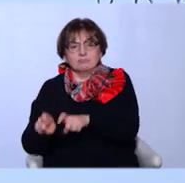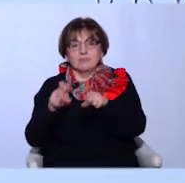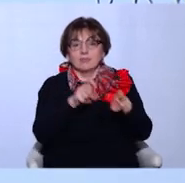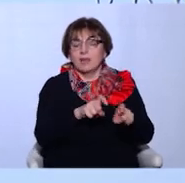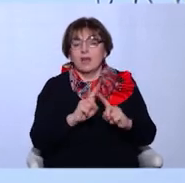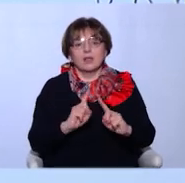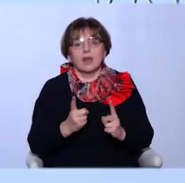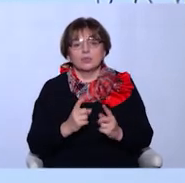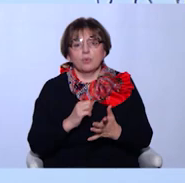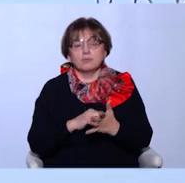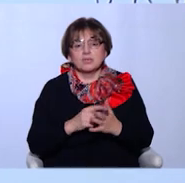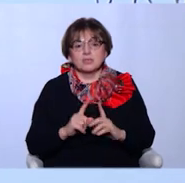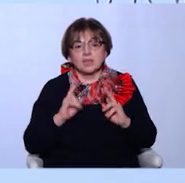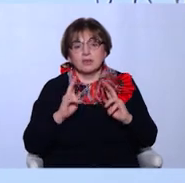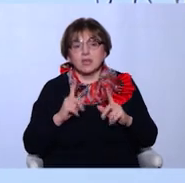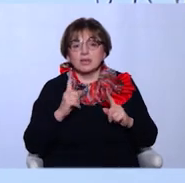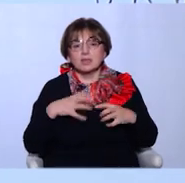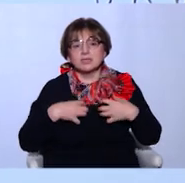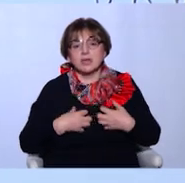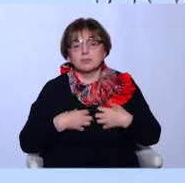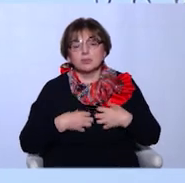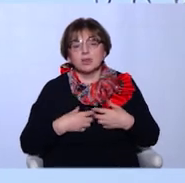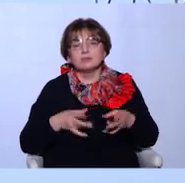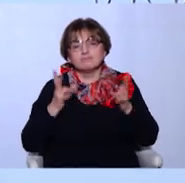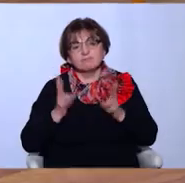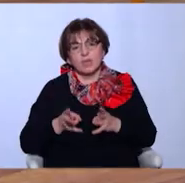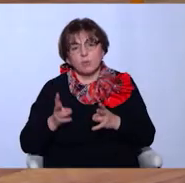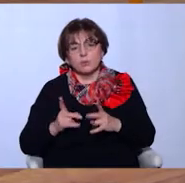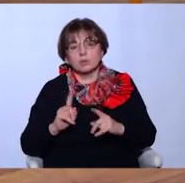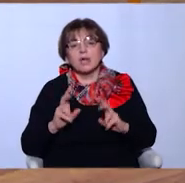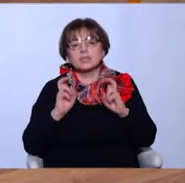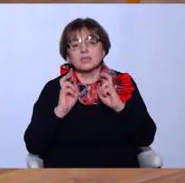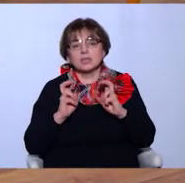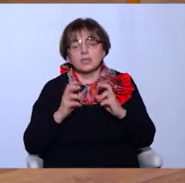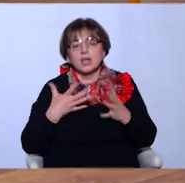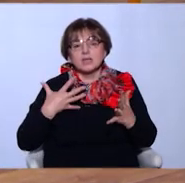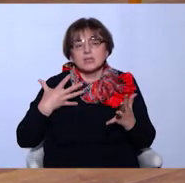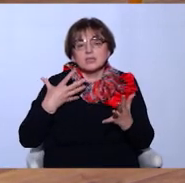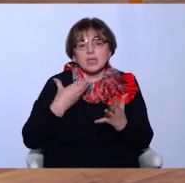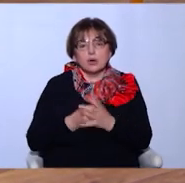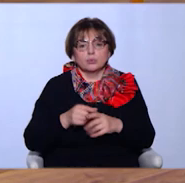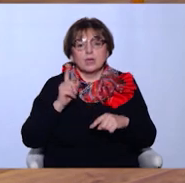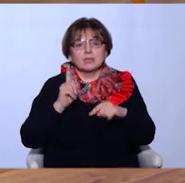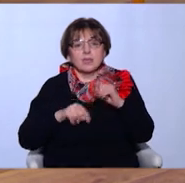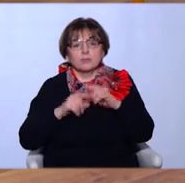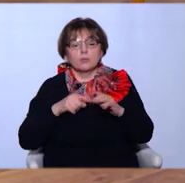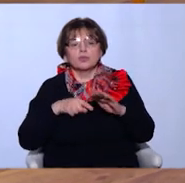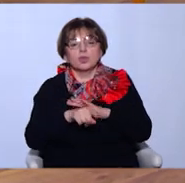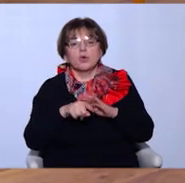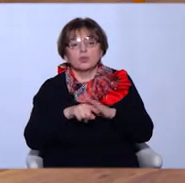რატომ, მაგრამ ერთი რამ სამწუხაროდ და საუბედუროდ ვიცით, რას ნიშნავს საკუთარ სამშობლოში იყო